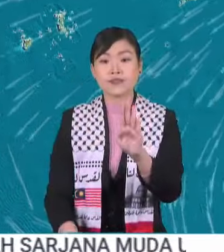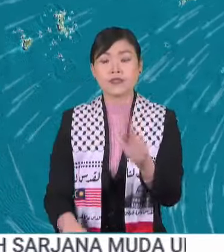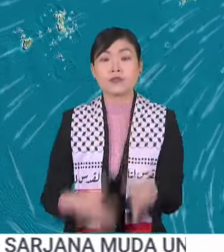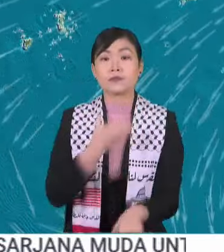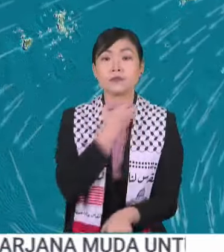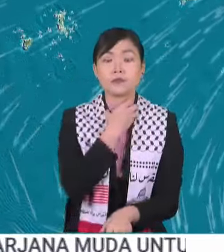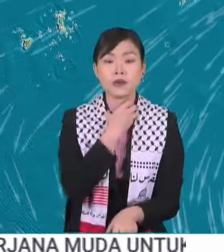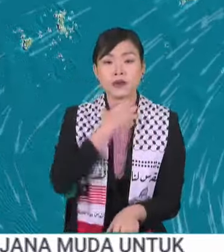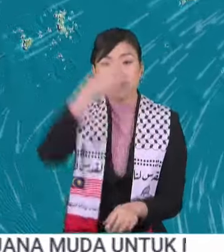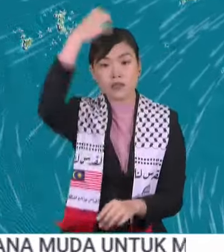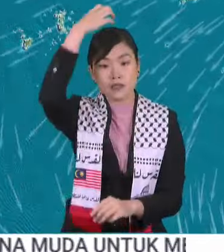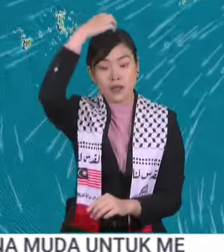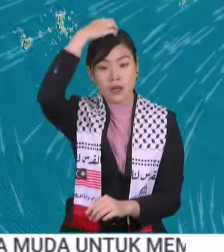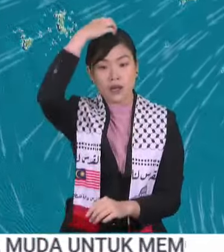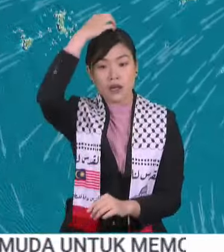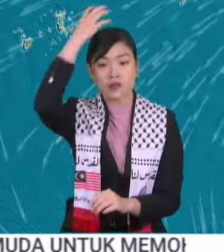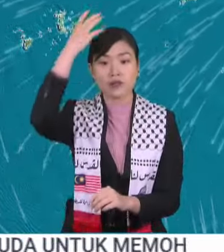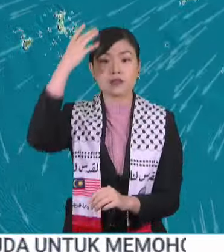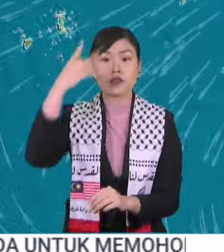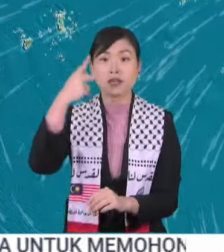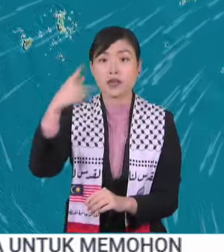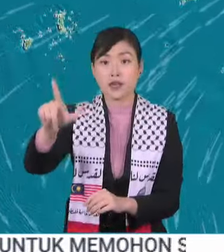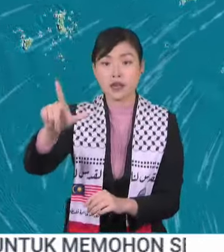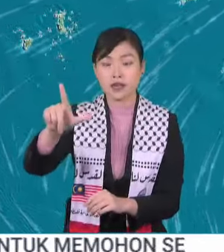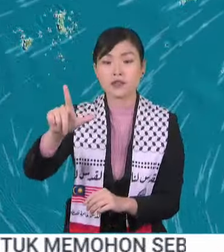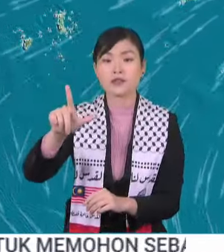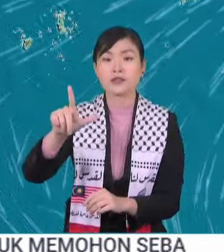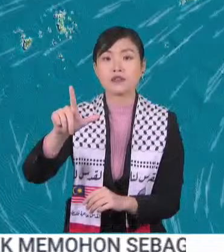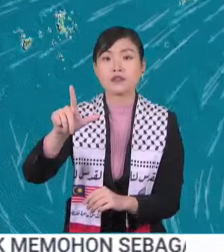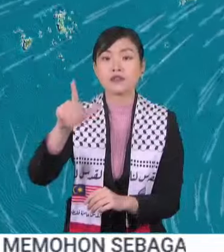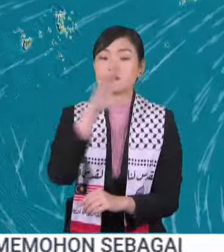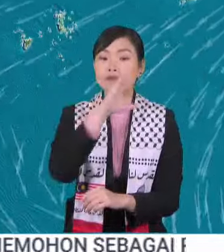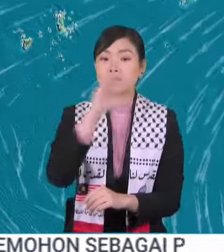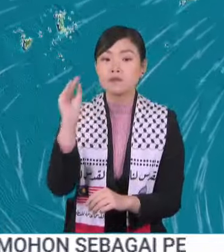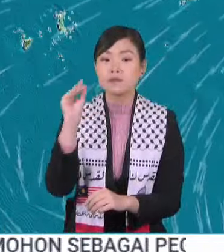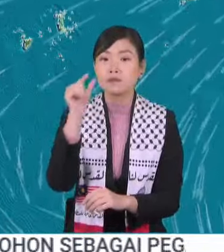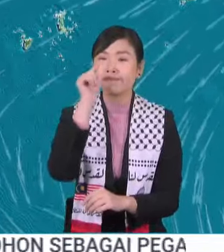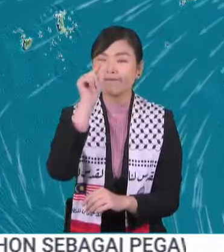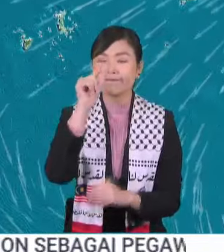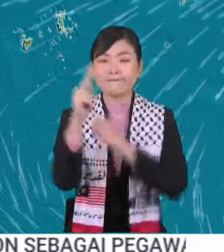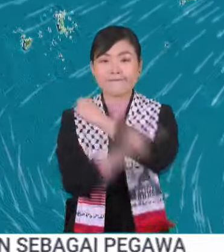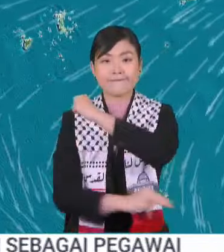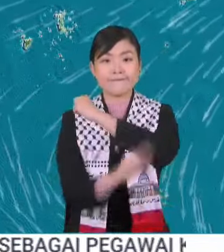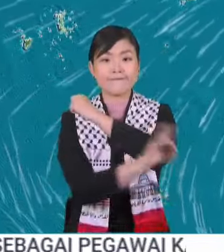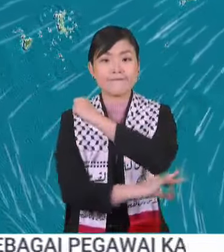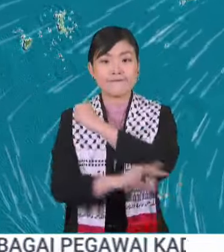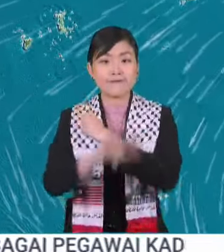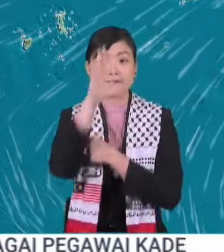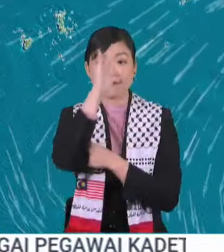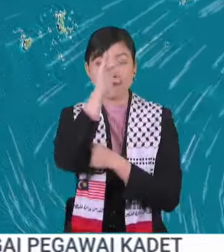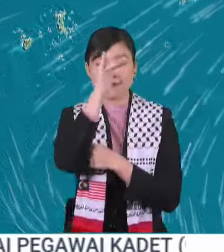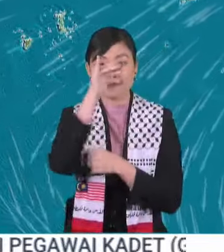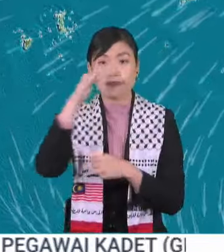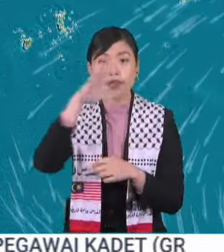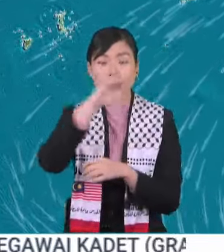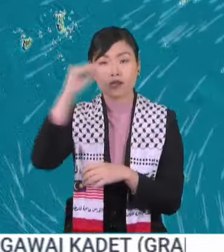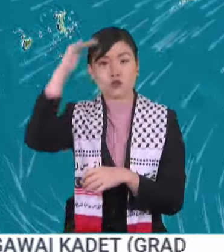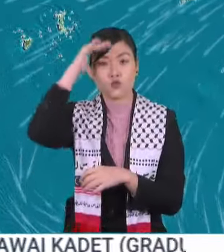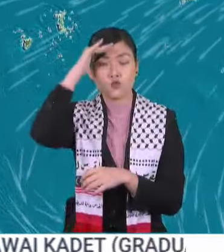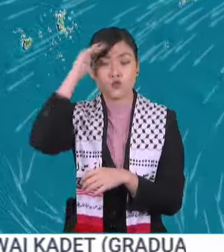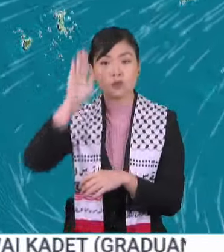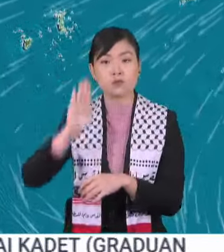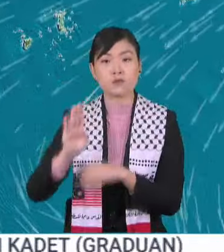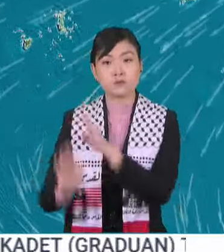perak Negeri Selangor termasuk wilayah persekutuan Kuala Lumpur dan juga sedikit di negeri sembilan Melaka dan juga Johor barat